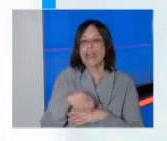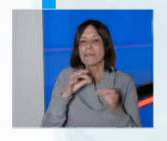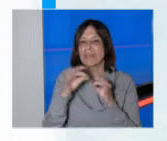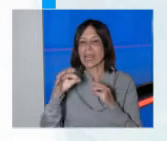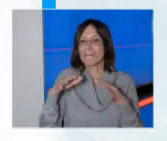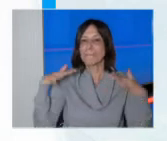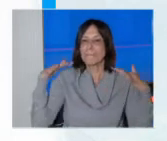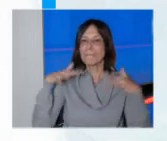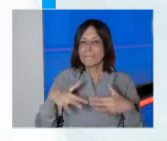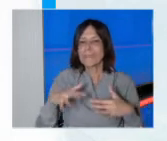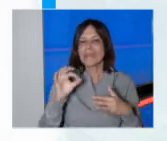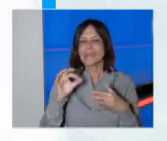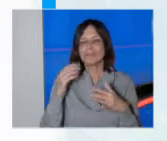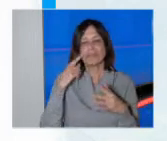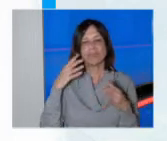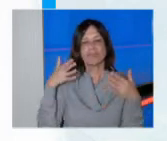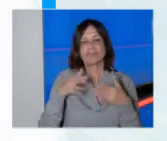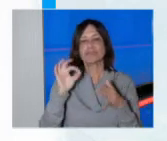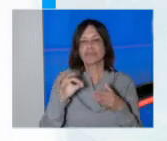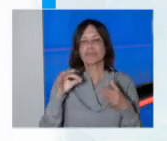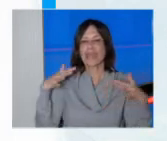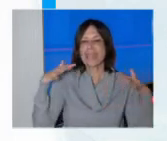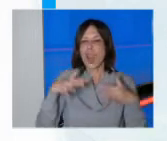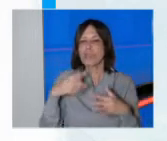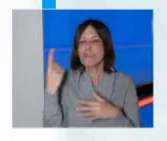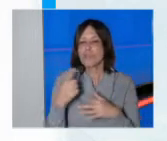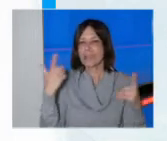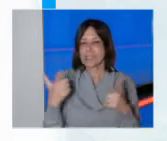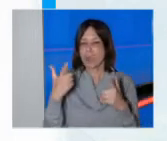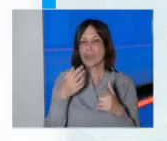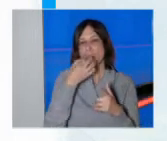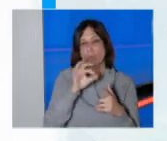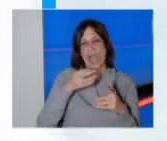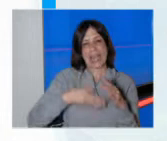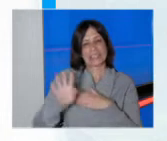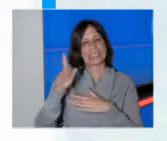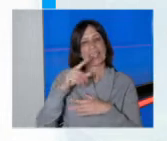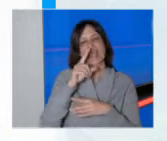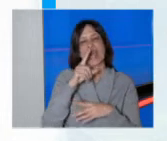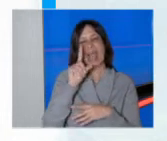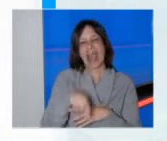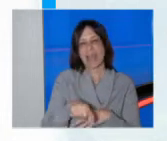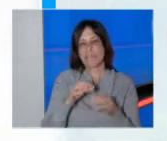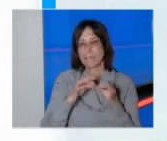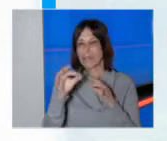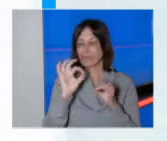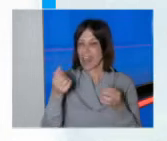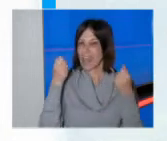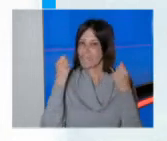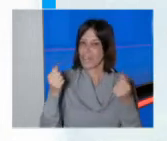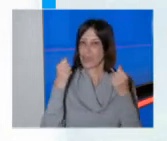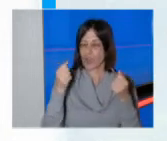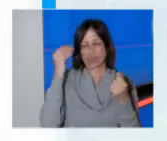מבודדים ובמסיבות, הגיע הזמן. 3, מותר לצאת מהאלף מטרים לצורך הפגנות. זוכרים כמה בלגן זה